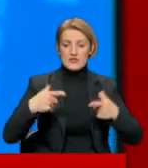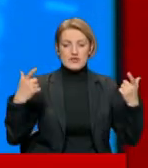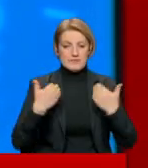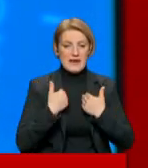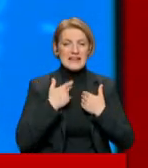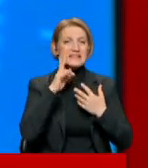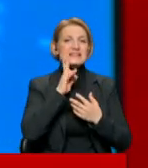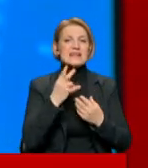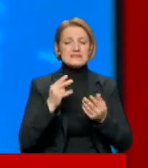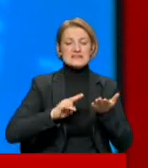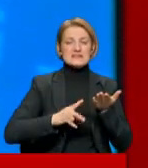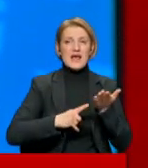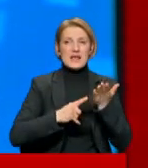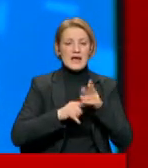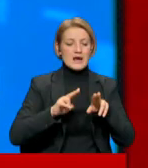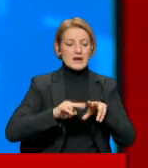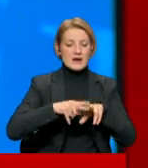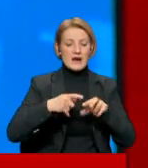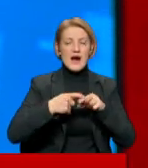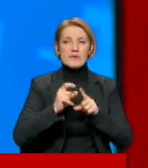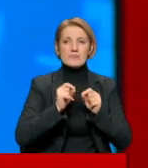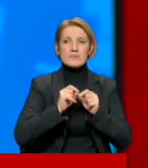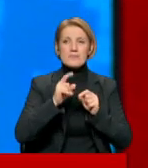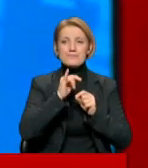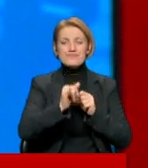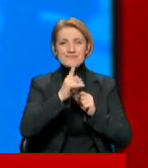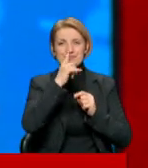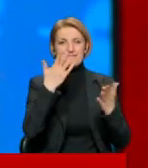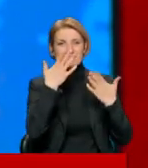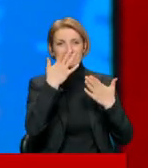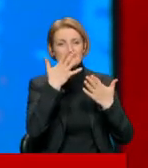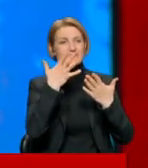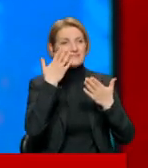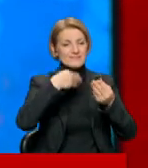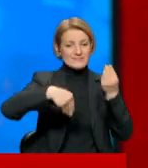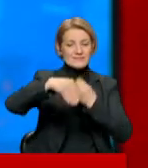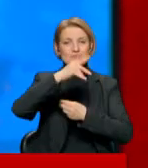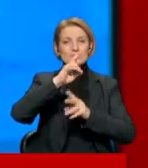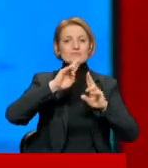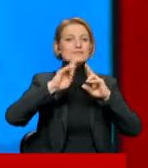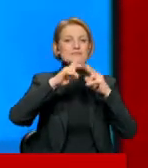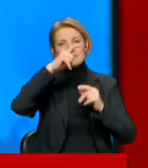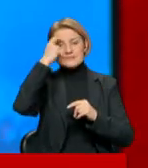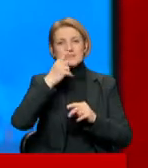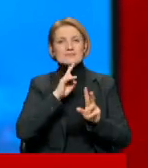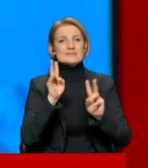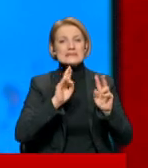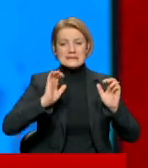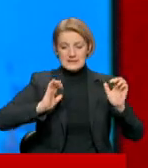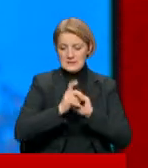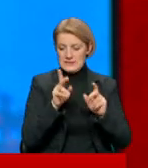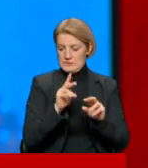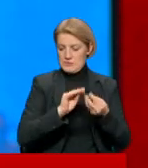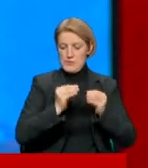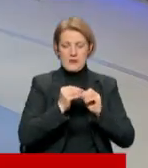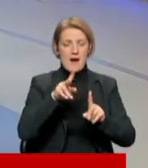ve temiz enerji, karbondioksit yaymayan enerji teknolojilerini geliştirip küresel ısınma, enerji kısıtlılığı gibi